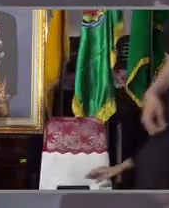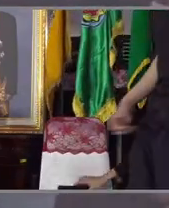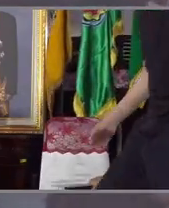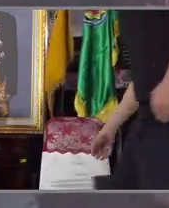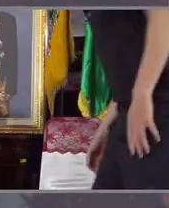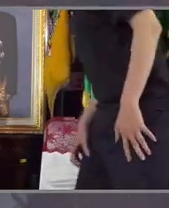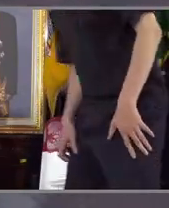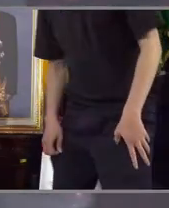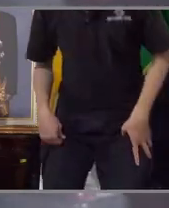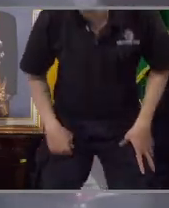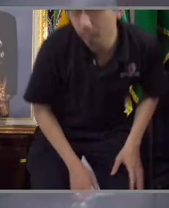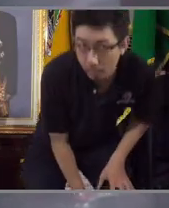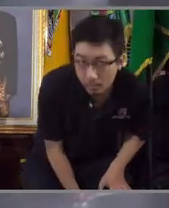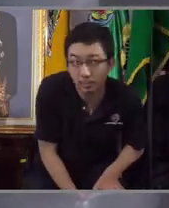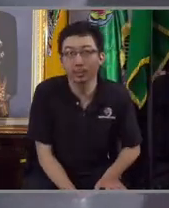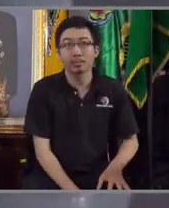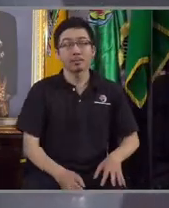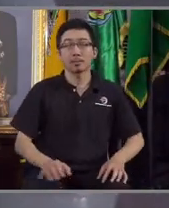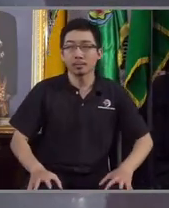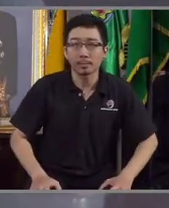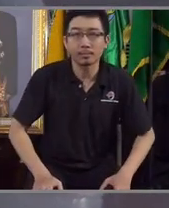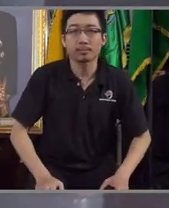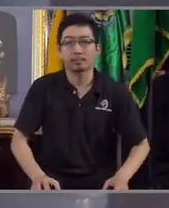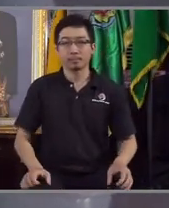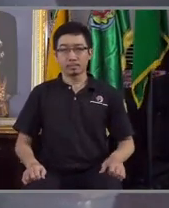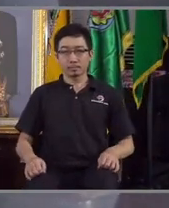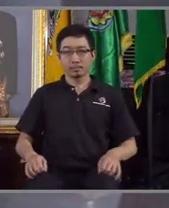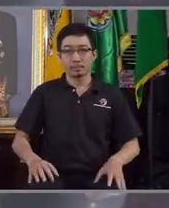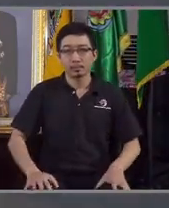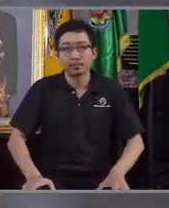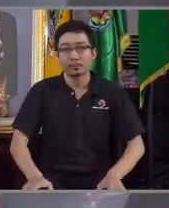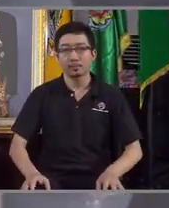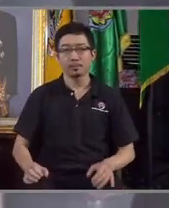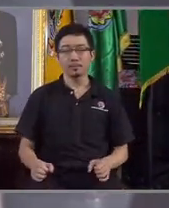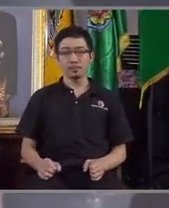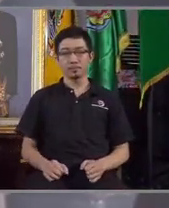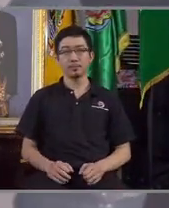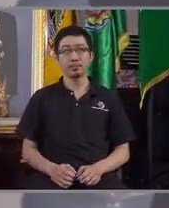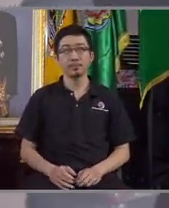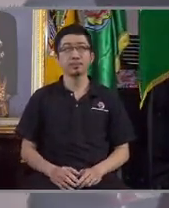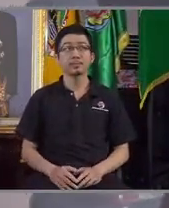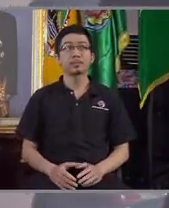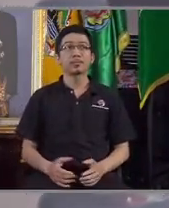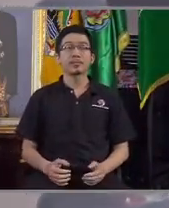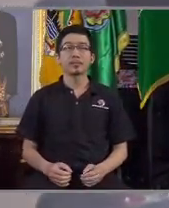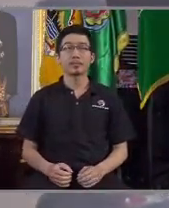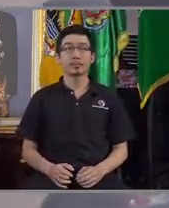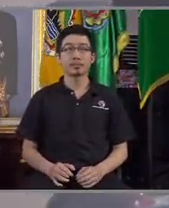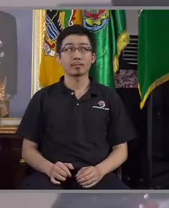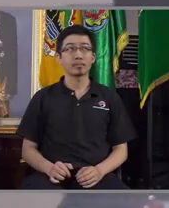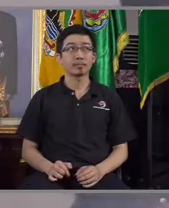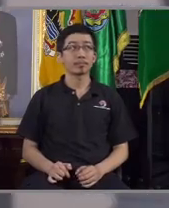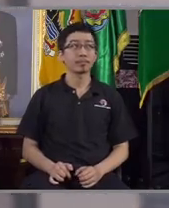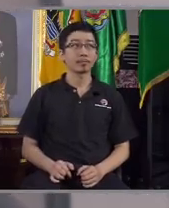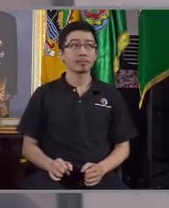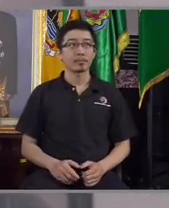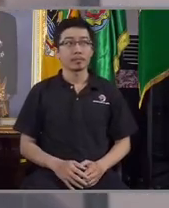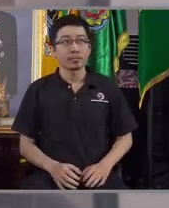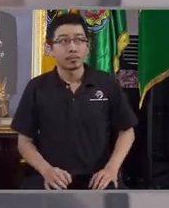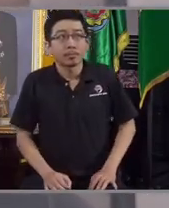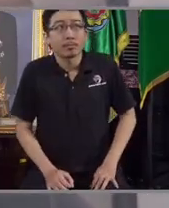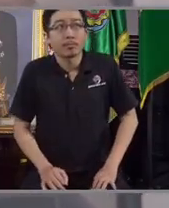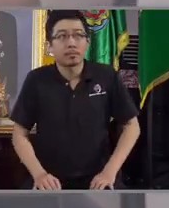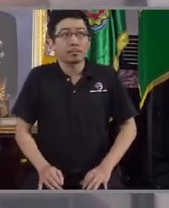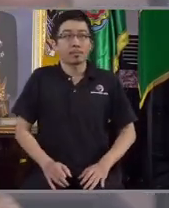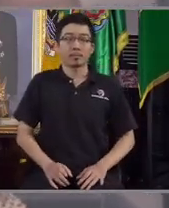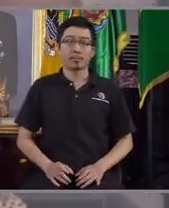satu inovasi begitu ya dari Kota Semarang, tapi bukan hanya Kota Semarang saja yang melakukan inovasi, karena yang lainnya juga. Nah,